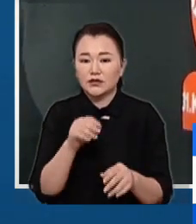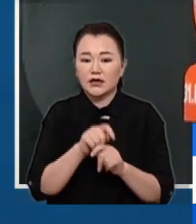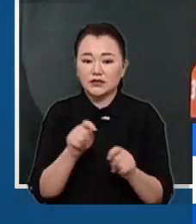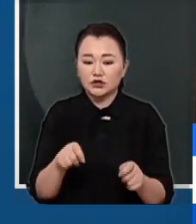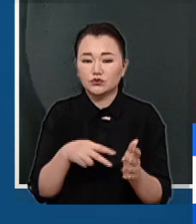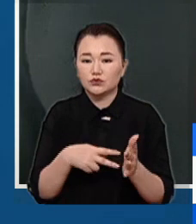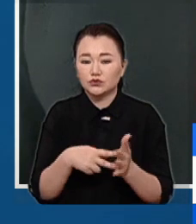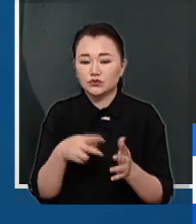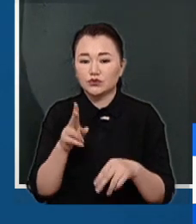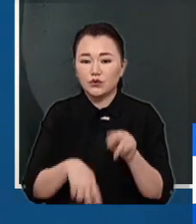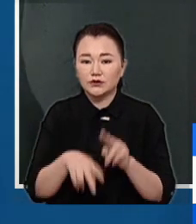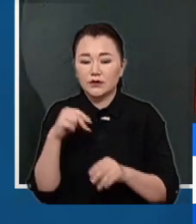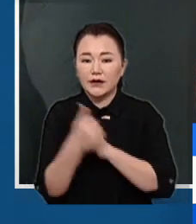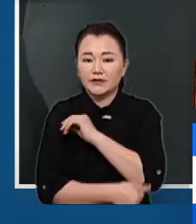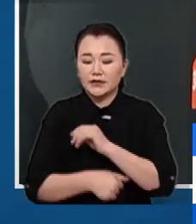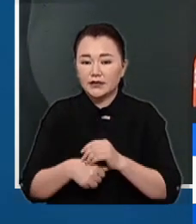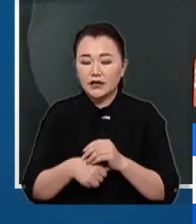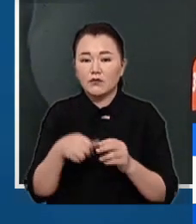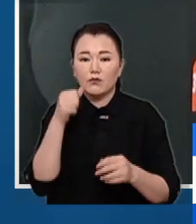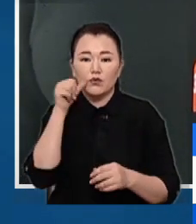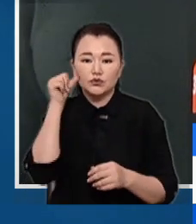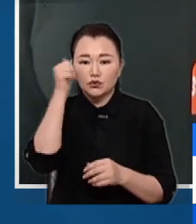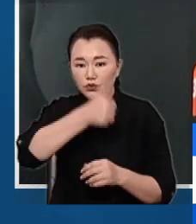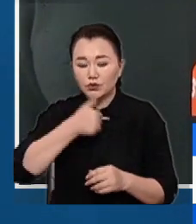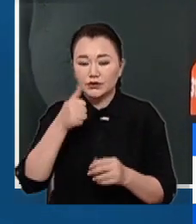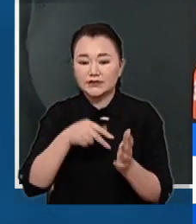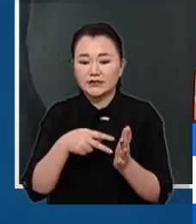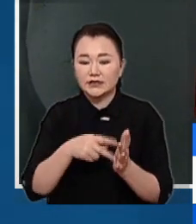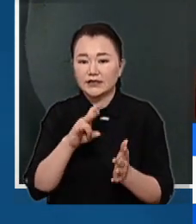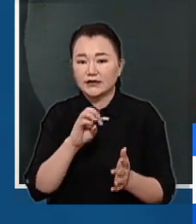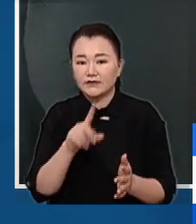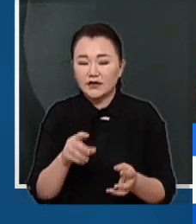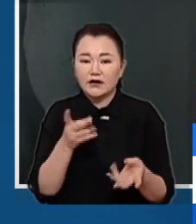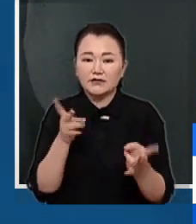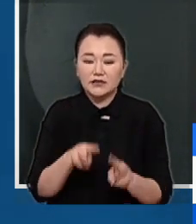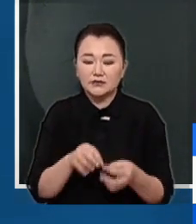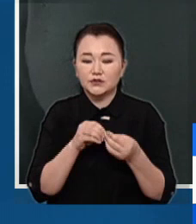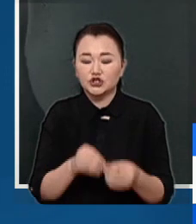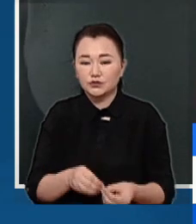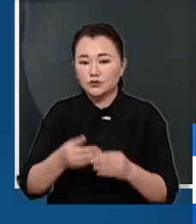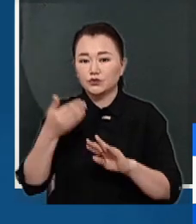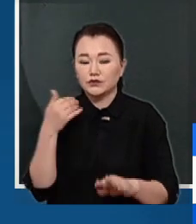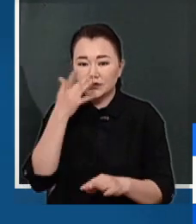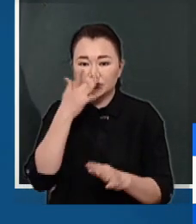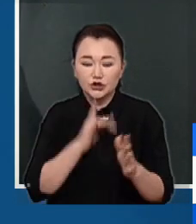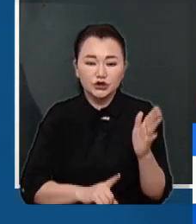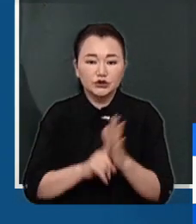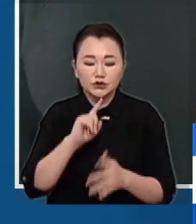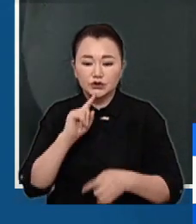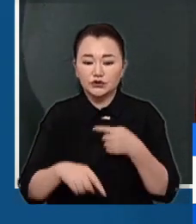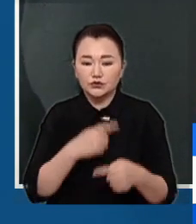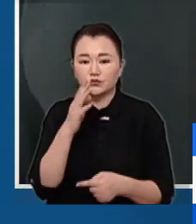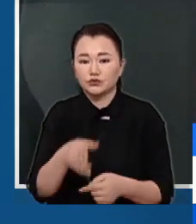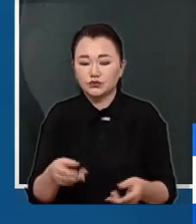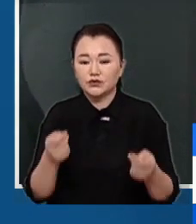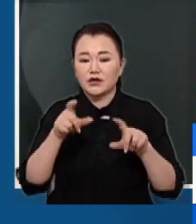учетом стоимости строительных материалов. С прошлого года цены на них остались на прежнем уровне. А с начала лета традиционно все будет